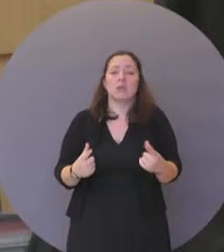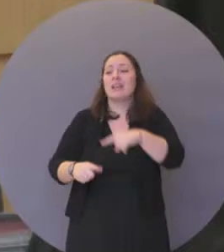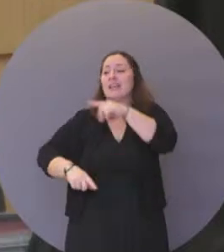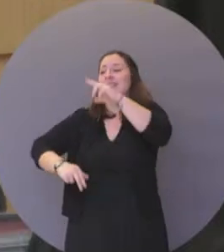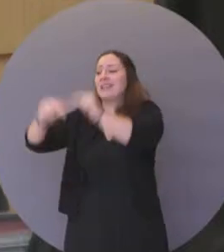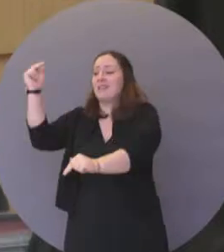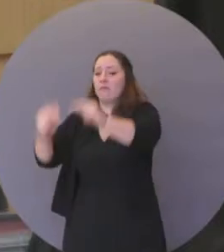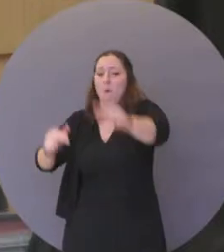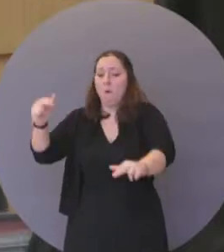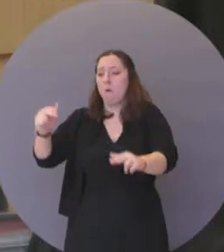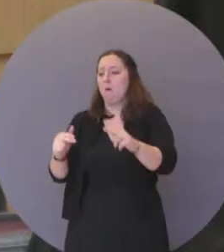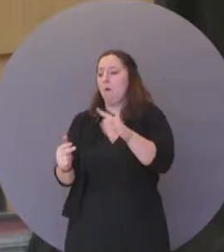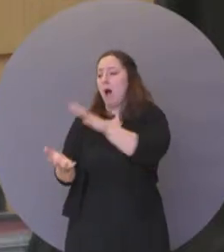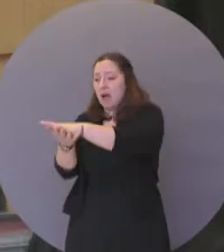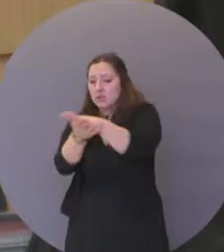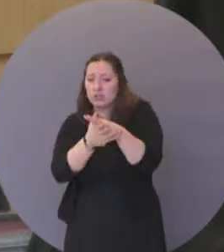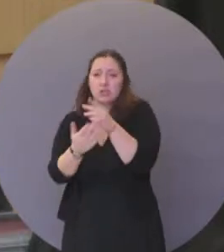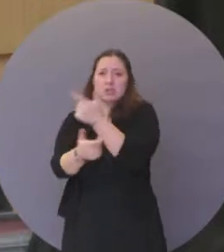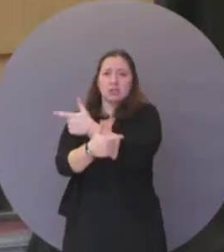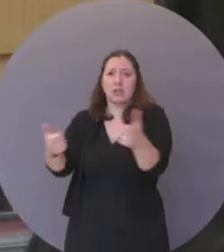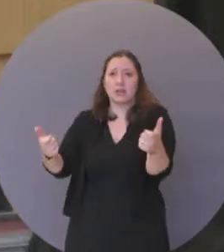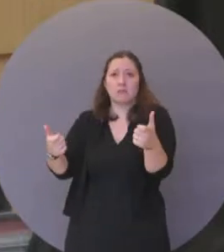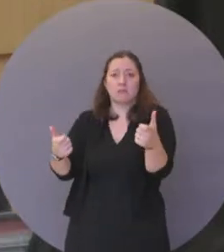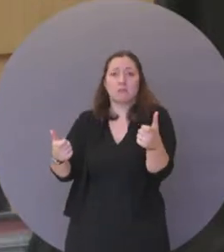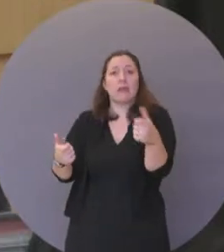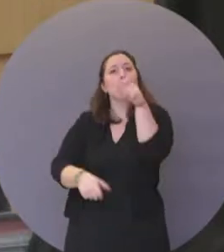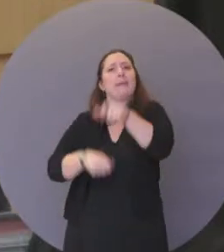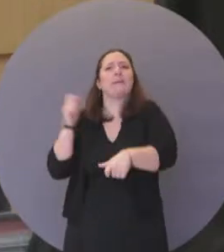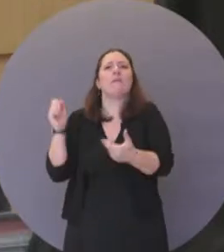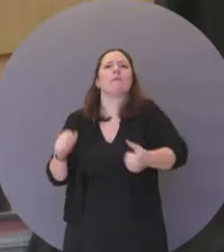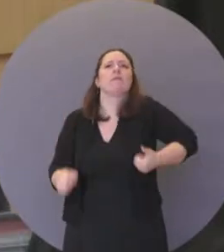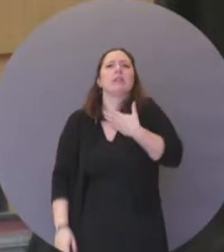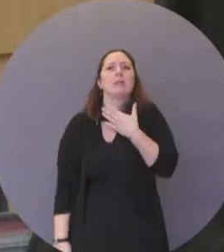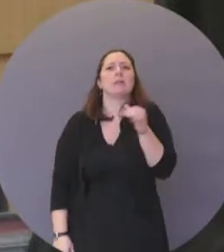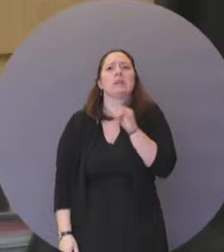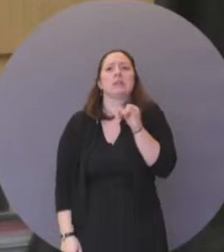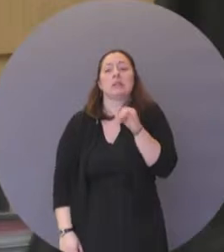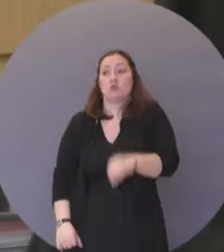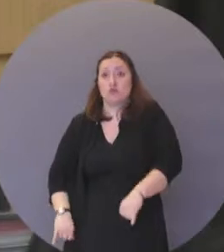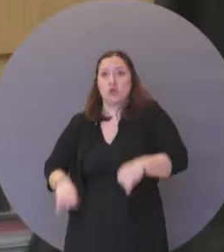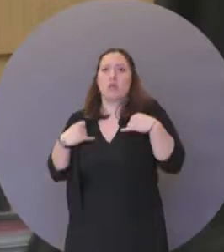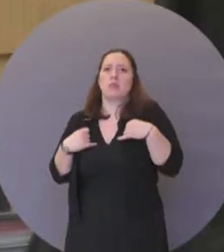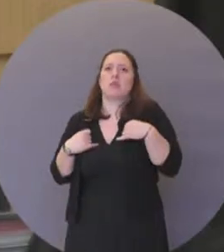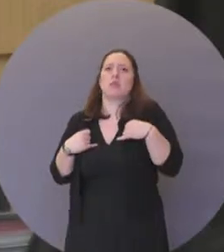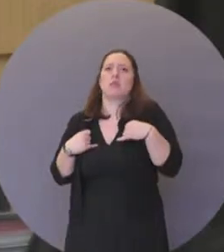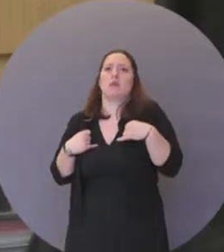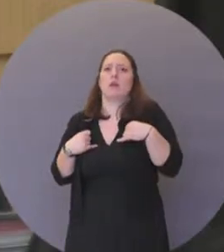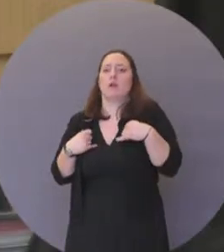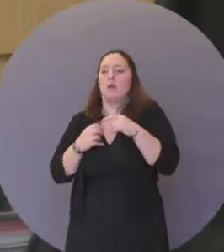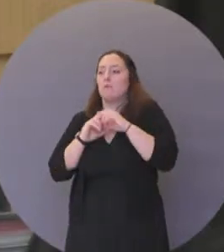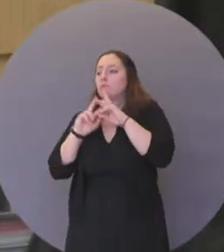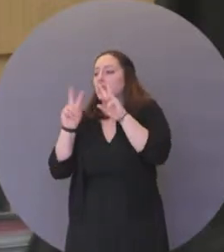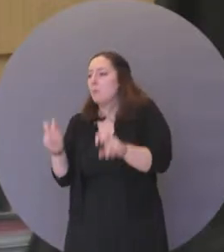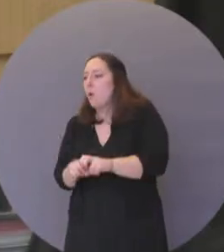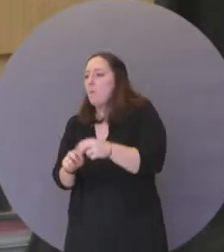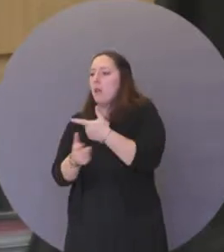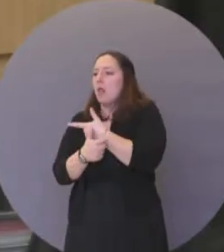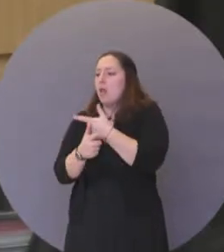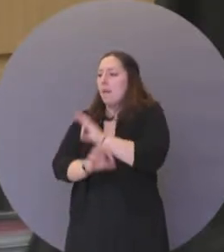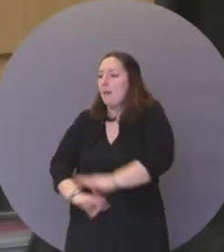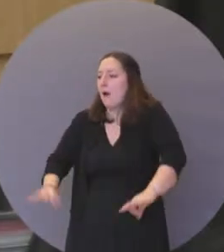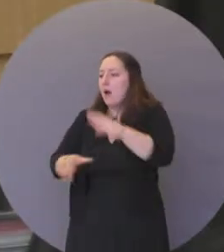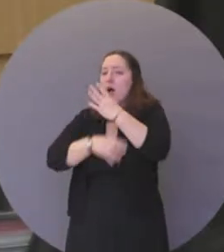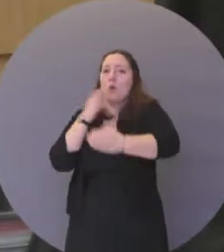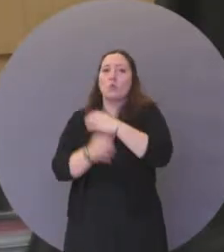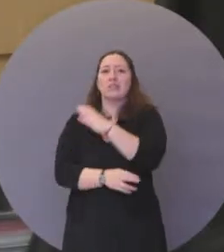traitement touchant en premier lieu les plus jeunes les moins qualifiés les gens Contrat à Durée déterminer